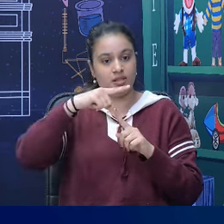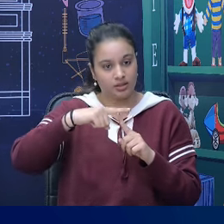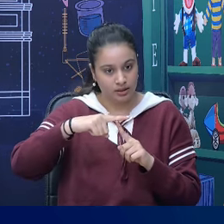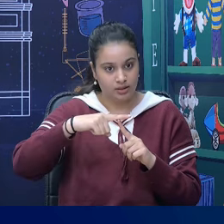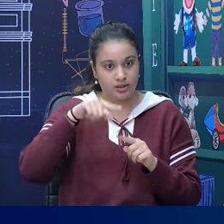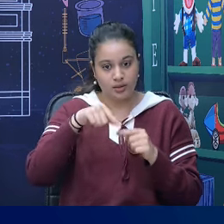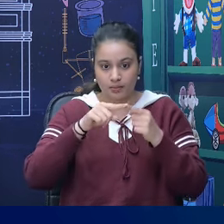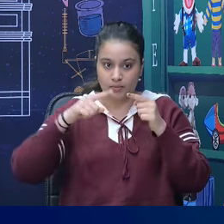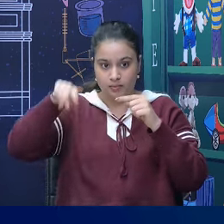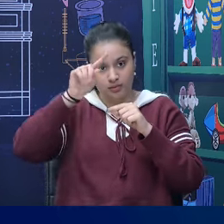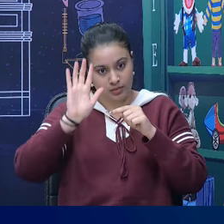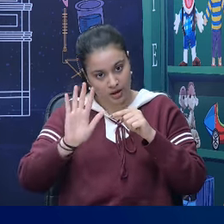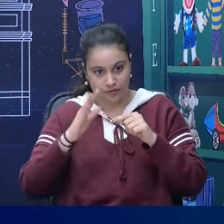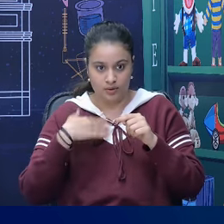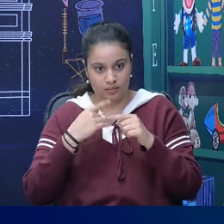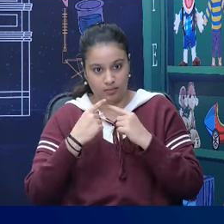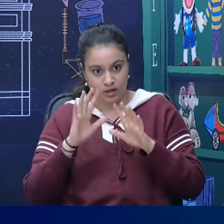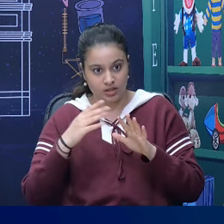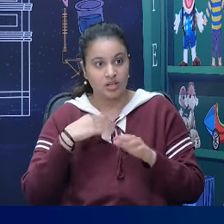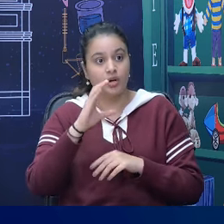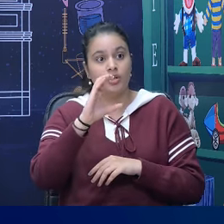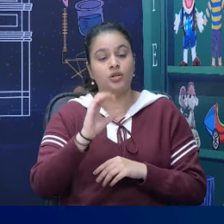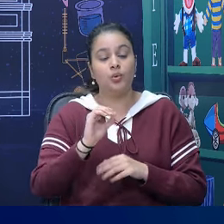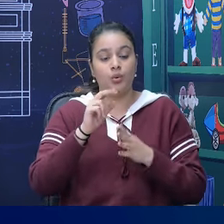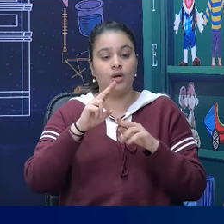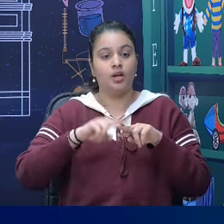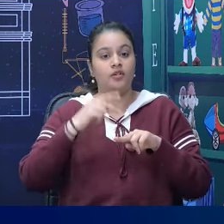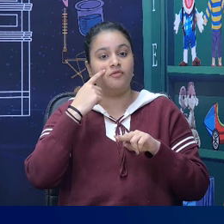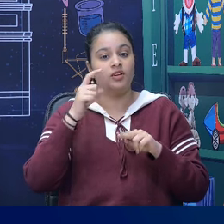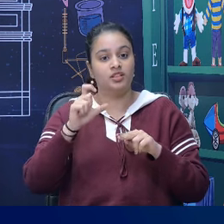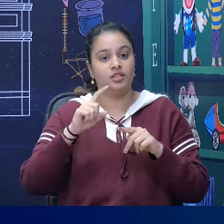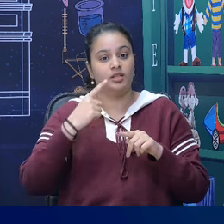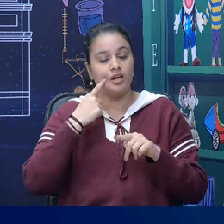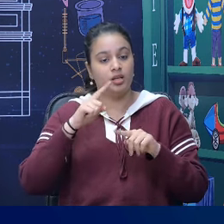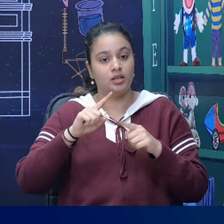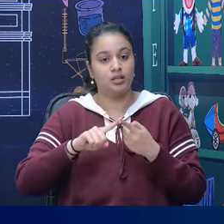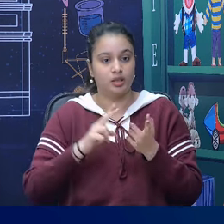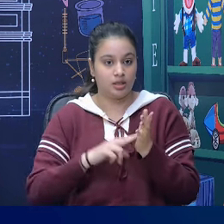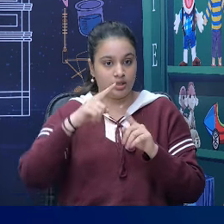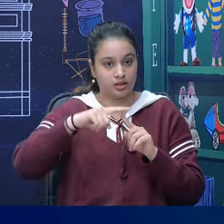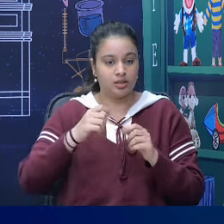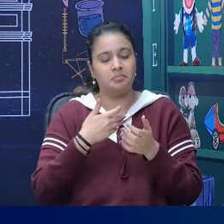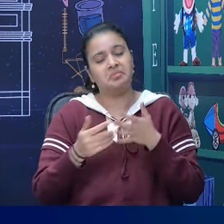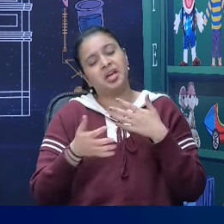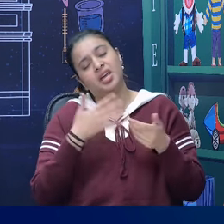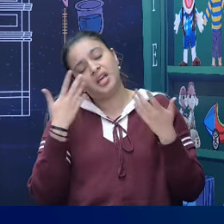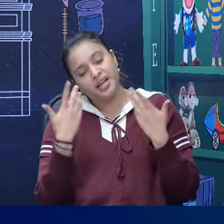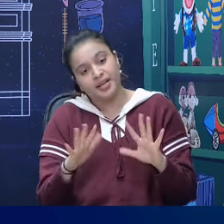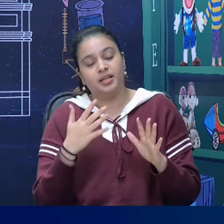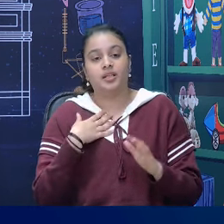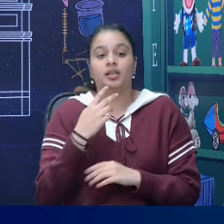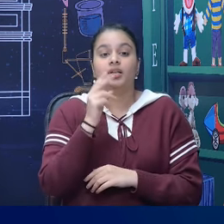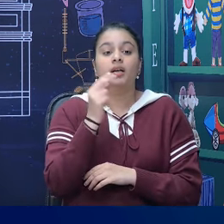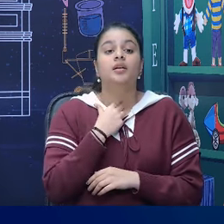की भी बात की थी जो होल नंबर में थे अब हम बात कर रहे कोंट की तो अब कोई भी एक्सप्रेशन आप बोलिए जैसे हम लड्डू वाला एक्सप्रेशन